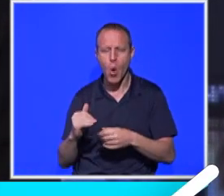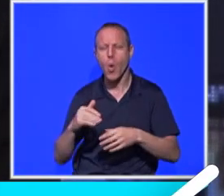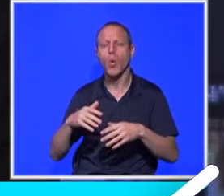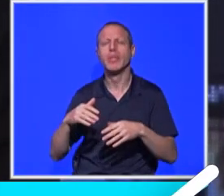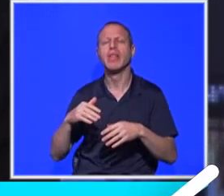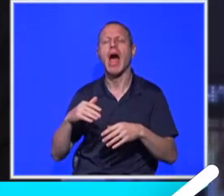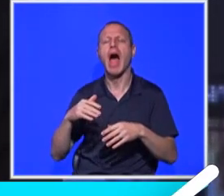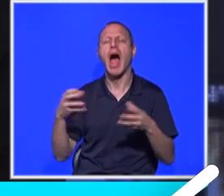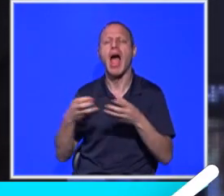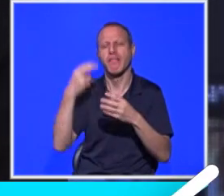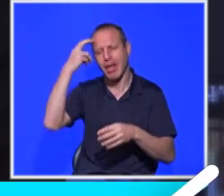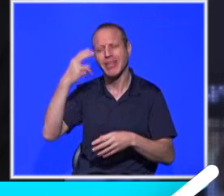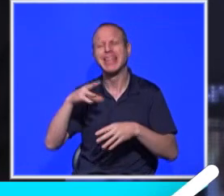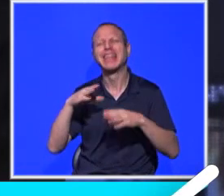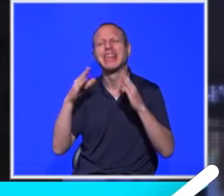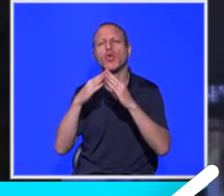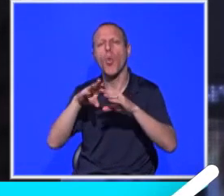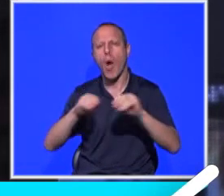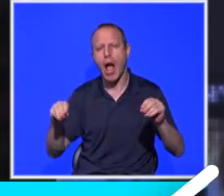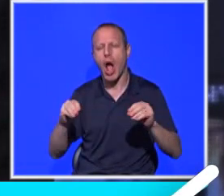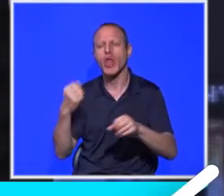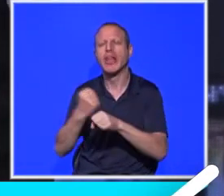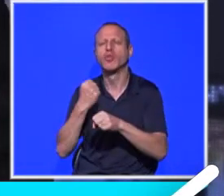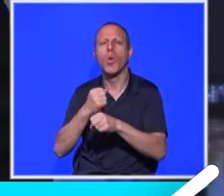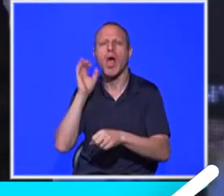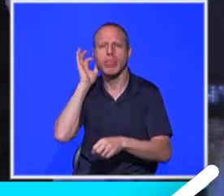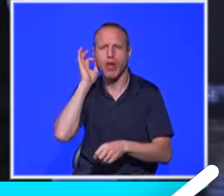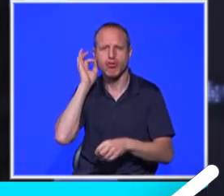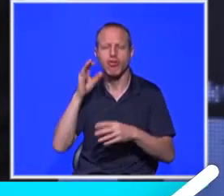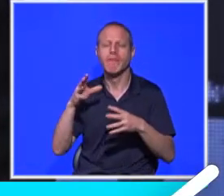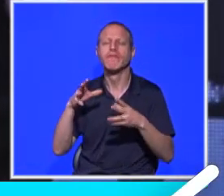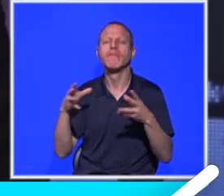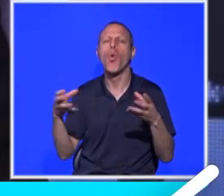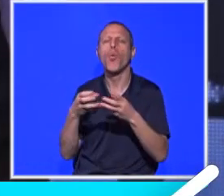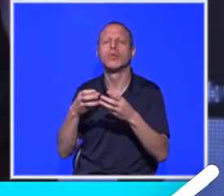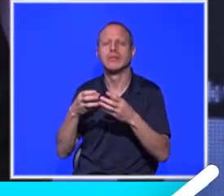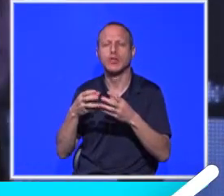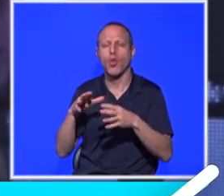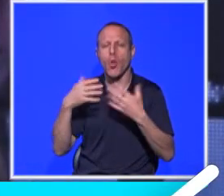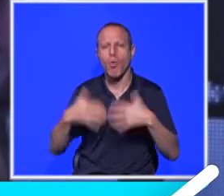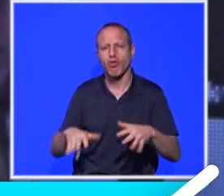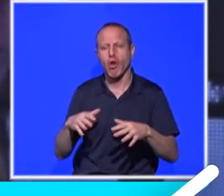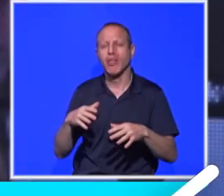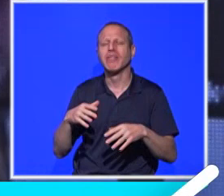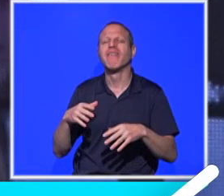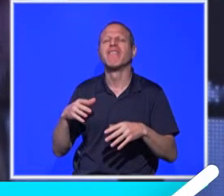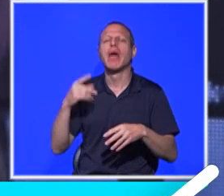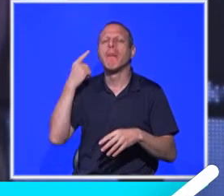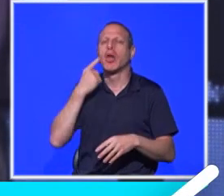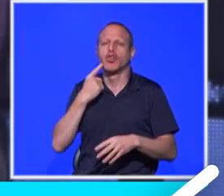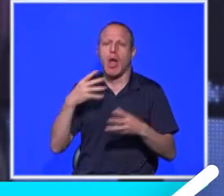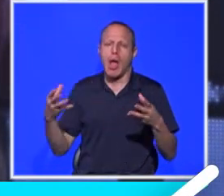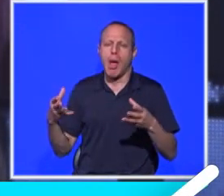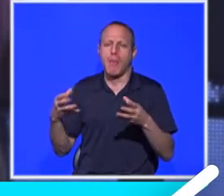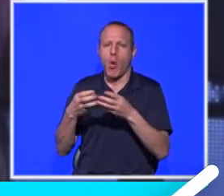הערבית, ענייני דיור וקרקעות, תעסוקה של נשים צעירים ואוכלוסיות מוחלשות, וכמובן הפשע והאלימות בחברה הערבית. גדעון סער אומר לך כן על 4